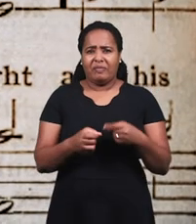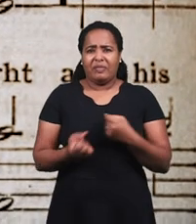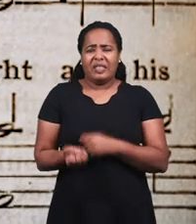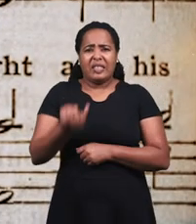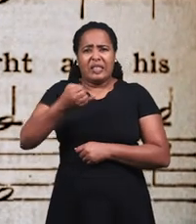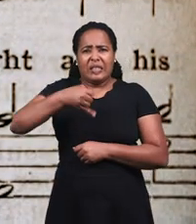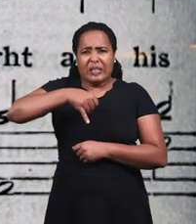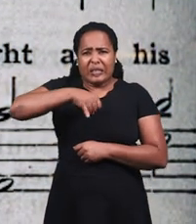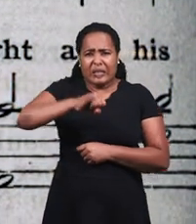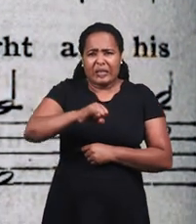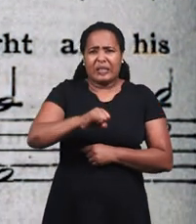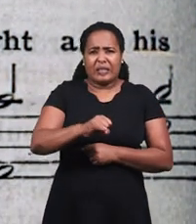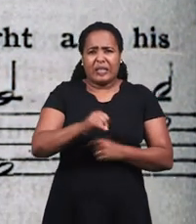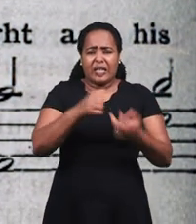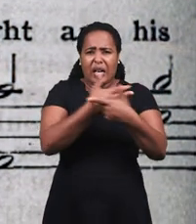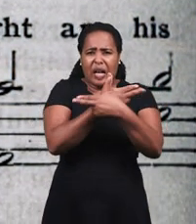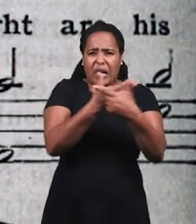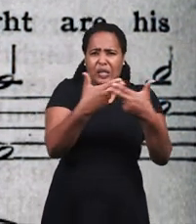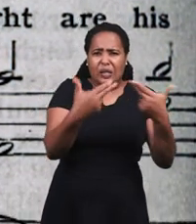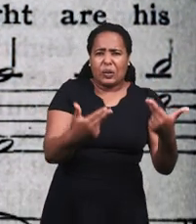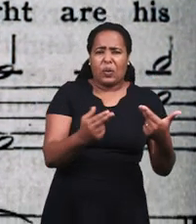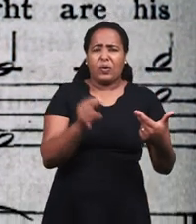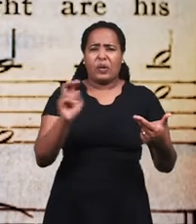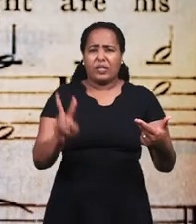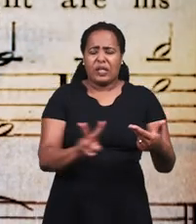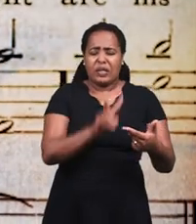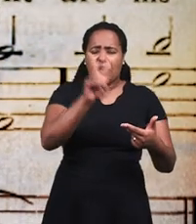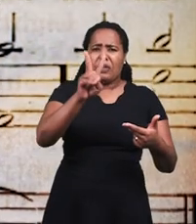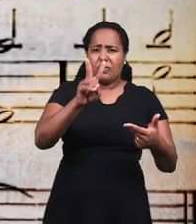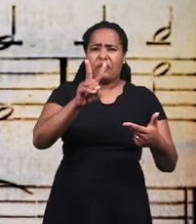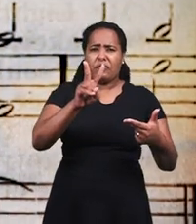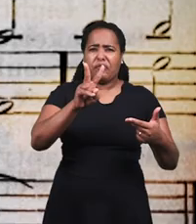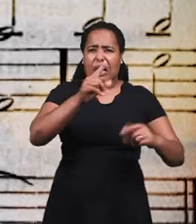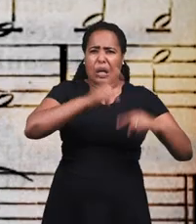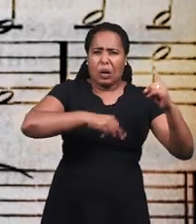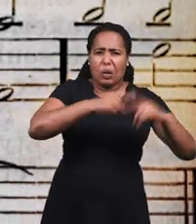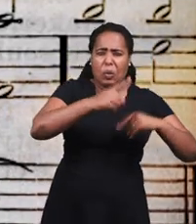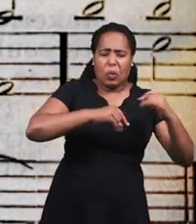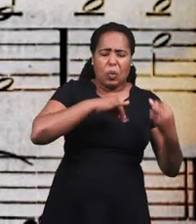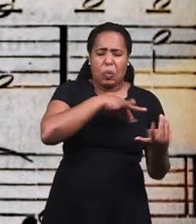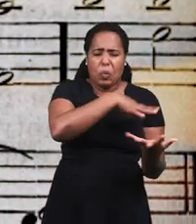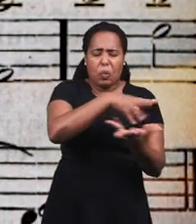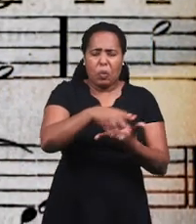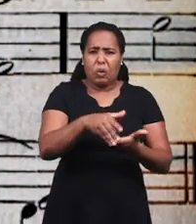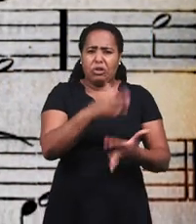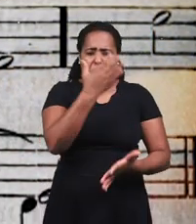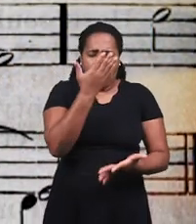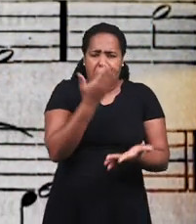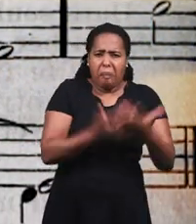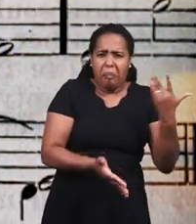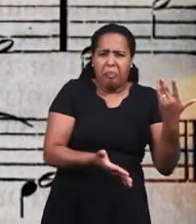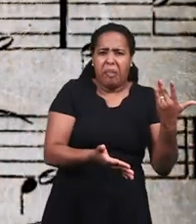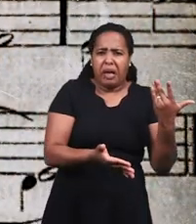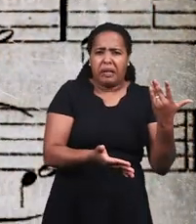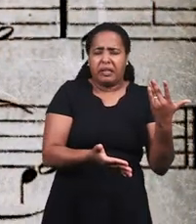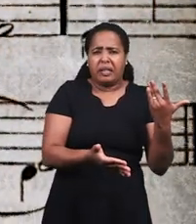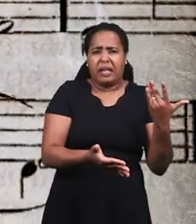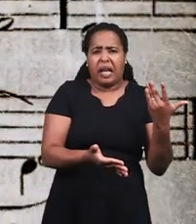Если нам придется потерять богатство, благо, что бы ни было,